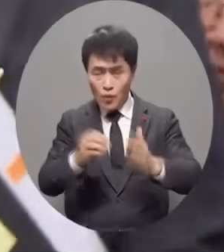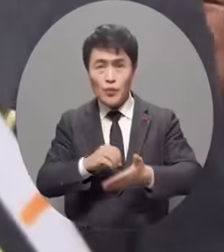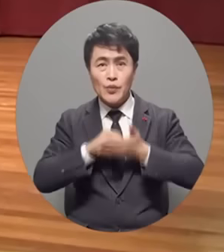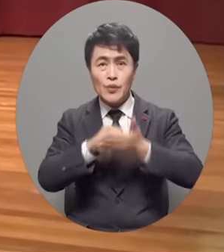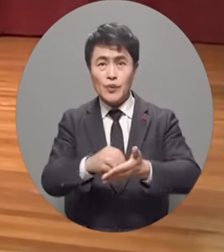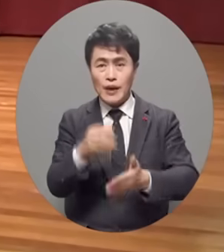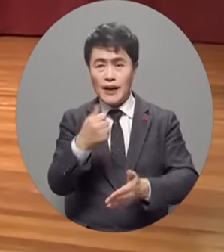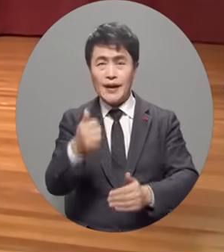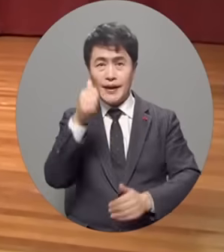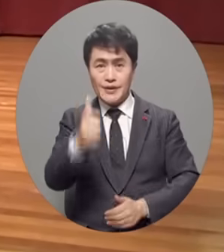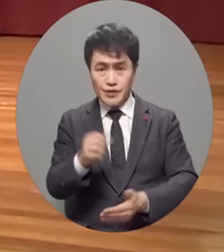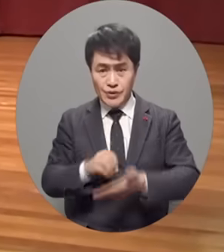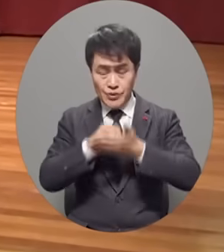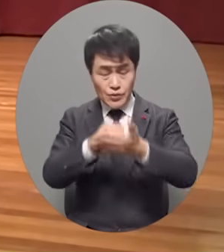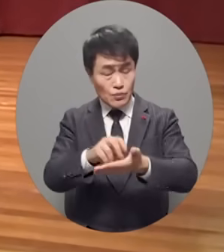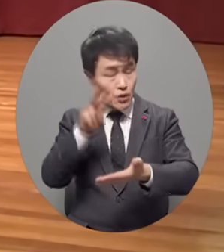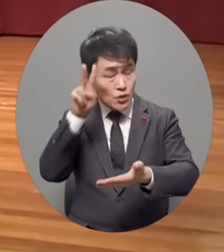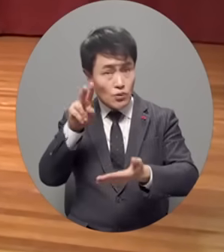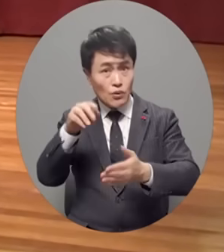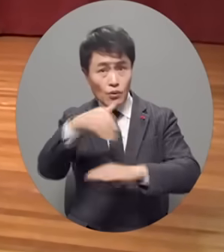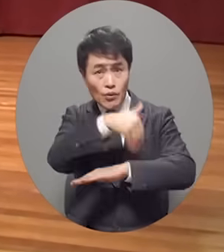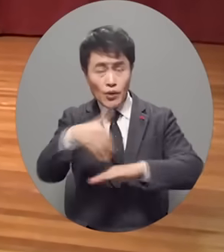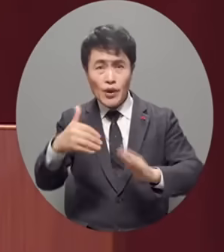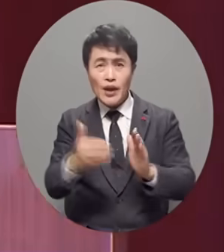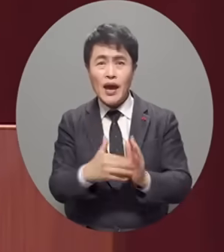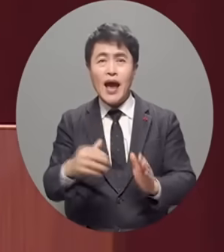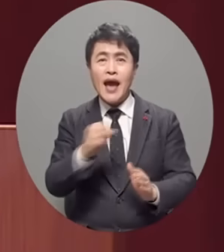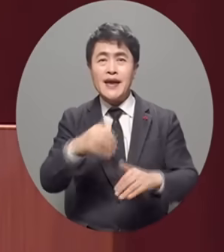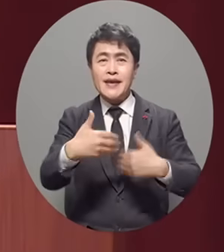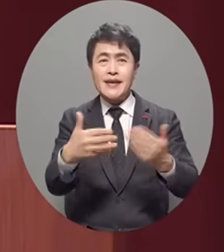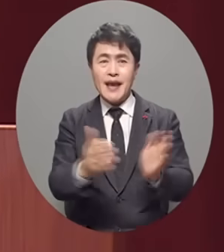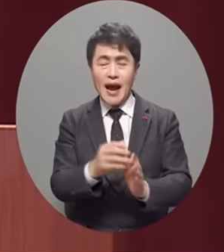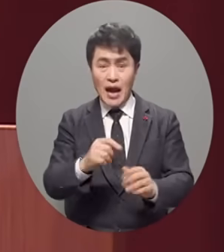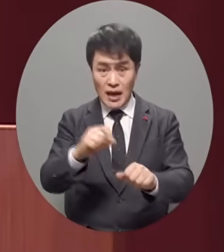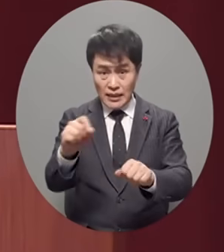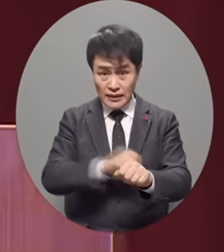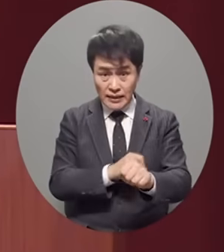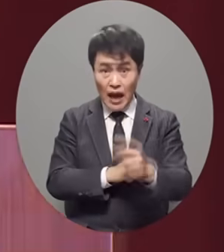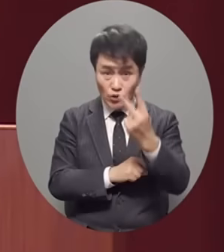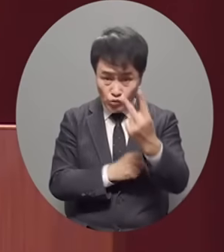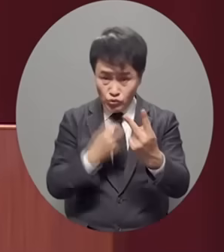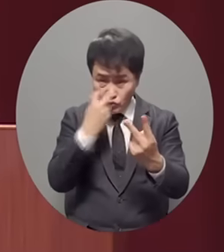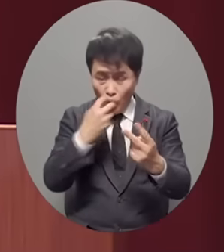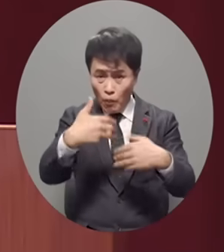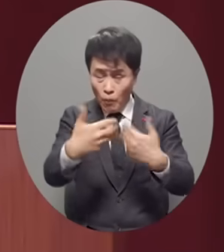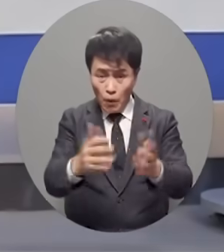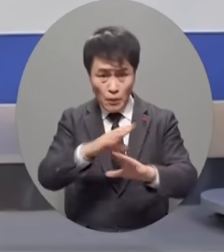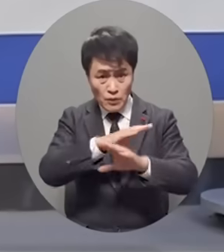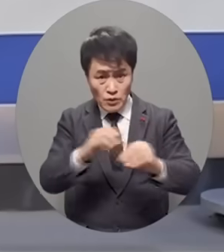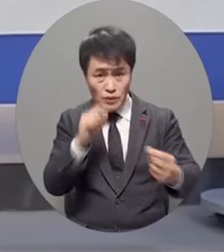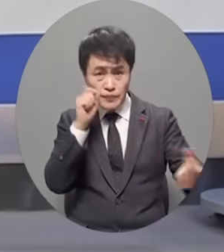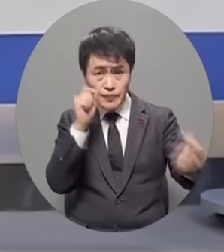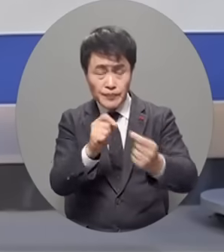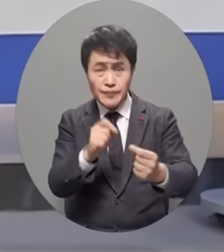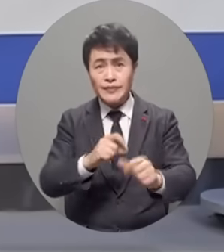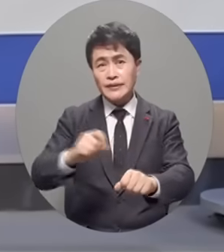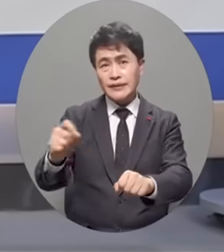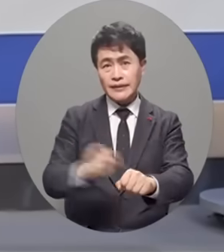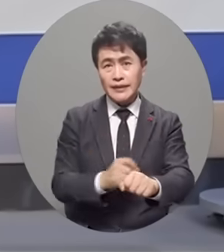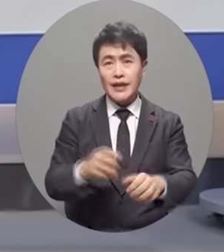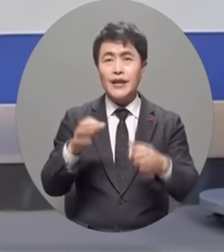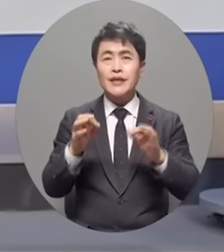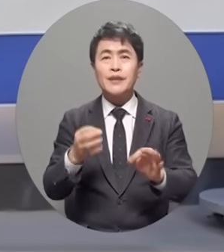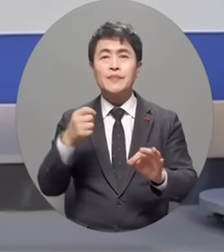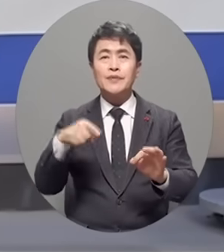지명자는 취임 이틀 뒤로 예고된 야당의 쌍특검법 처리 압박에 직면해 있습니다. 특히 김건희